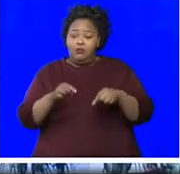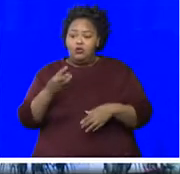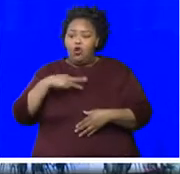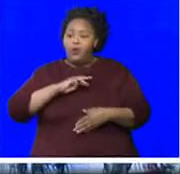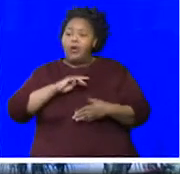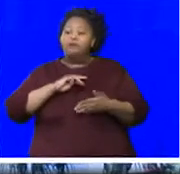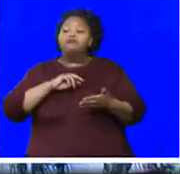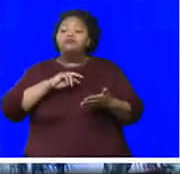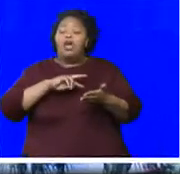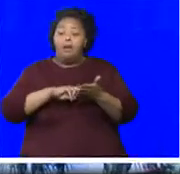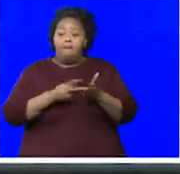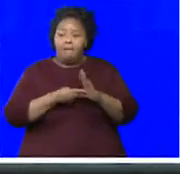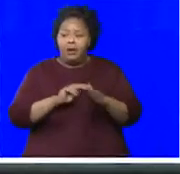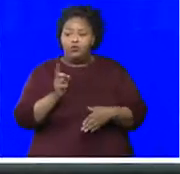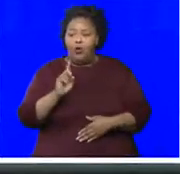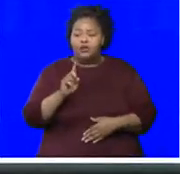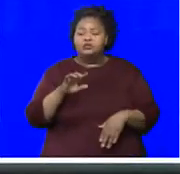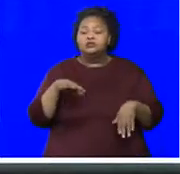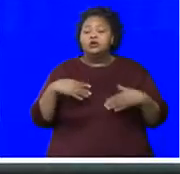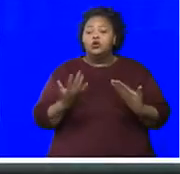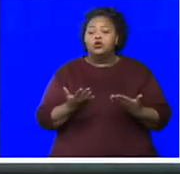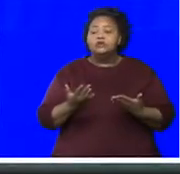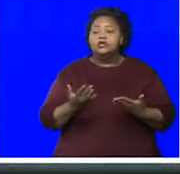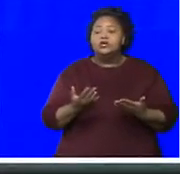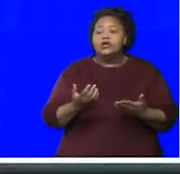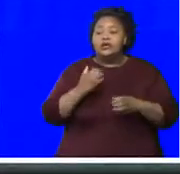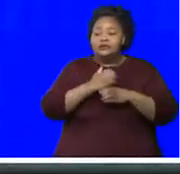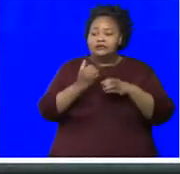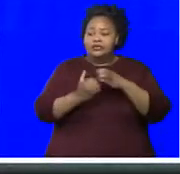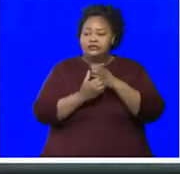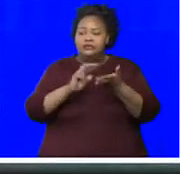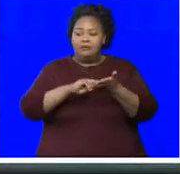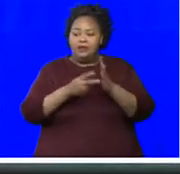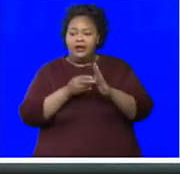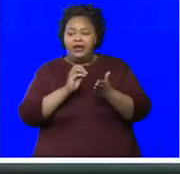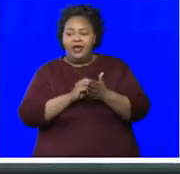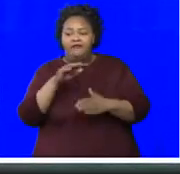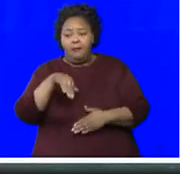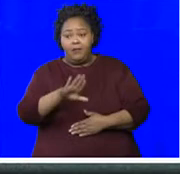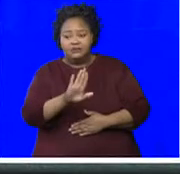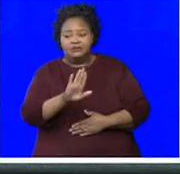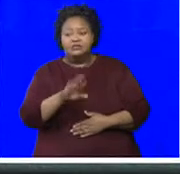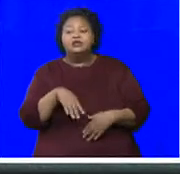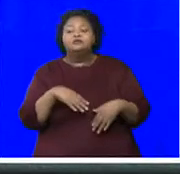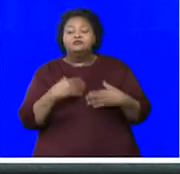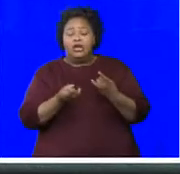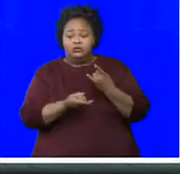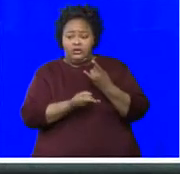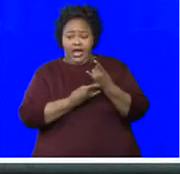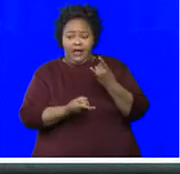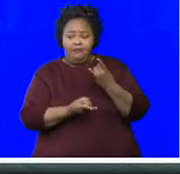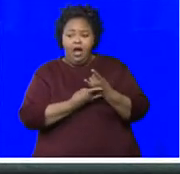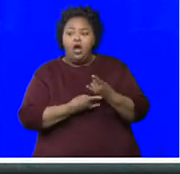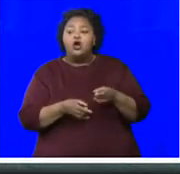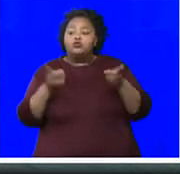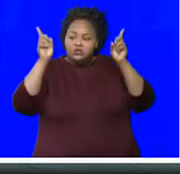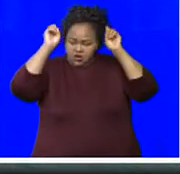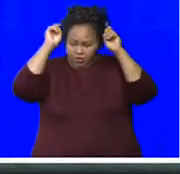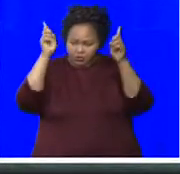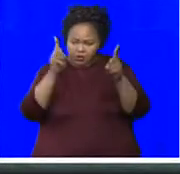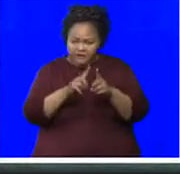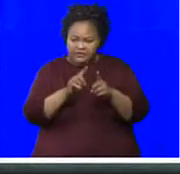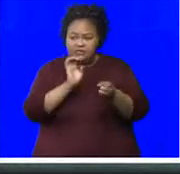lekhanya ukuthi stawul 70 sayo ku registering la ma qualifications lesithi ngema guidelines la ma institutions la khona